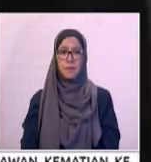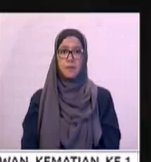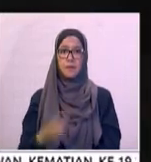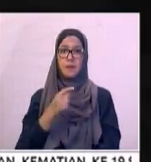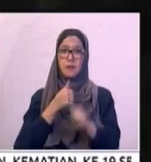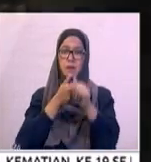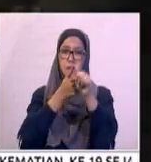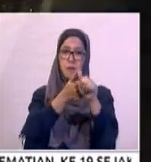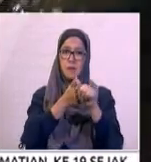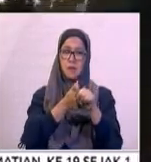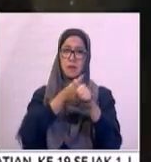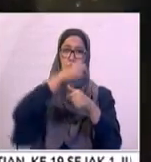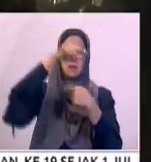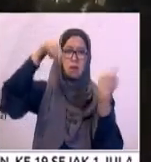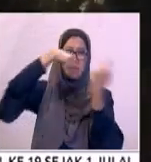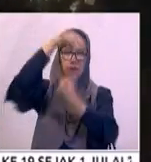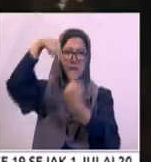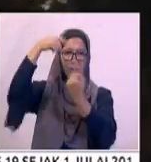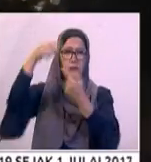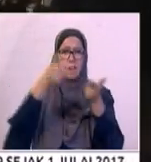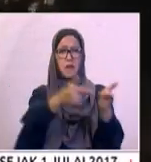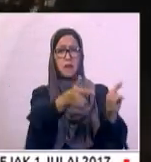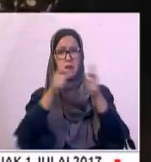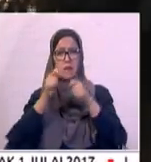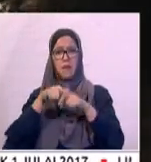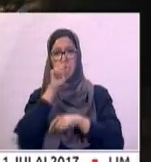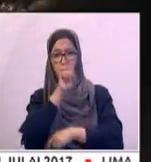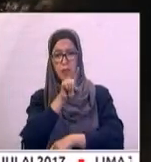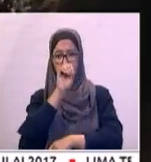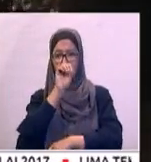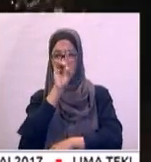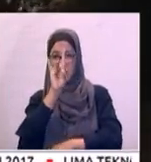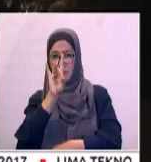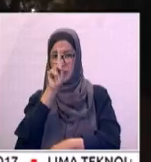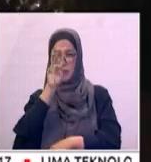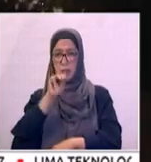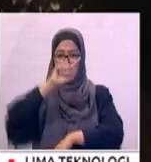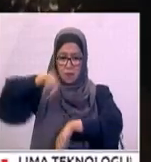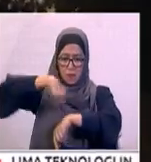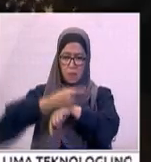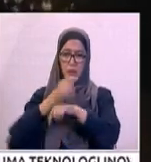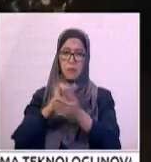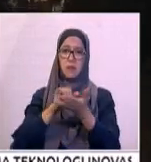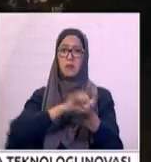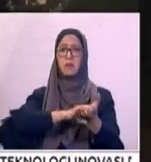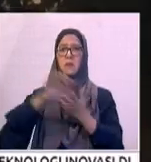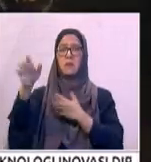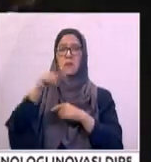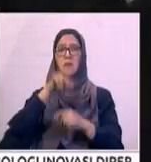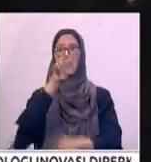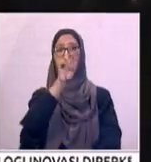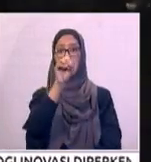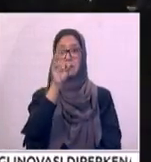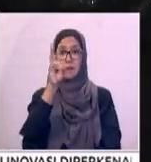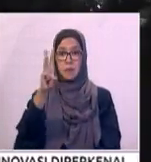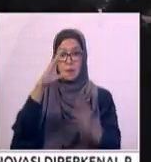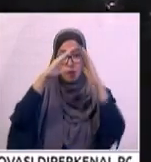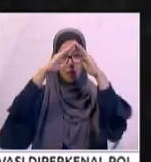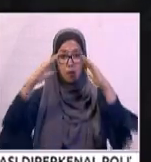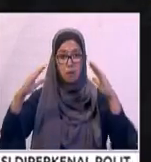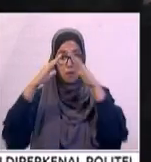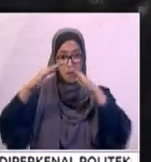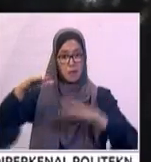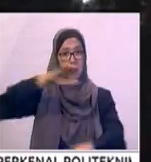Ekoran taufan Lekima dengan kelajuan 108 km sejam itu turut merosakkan 206 rumah di sekitar seberang